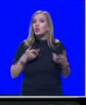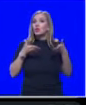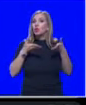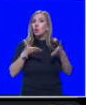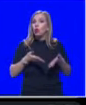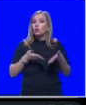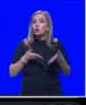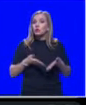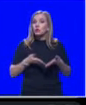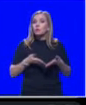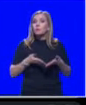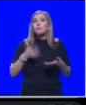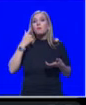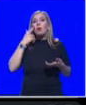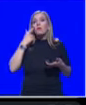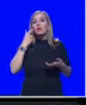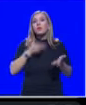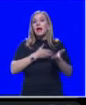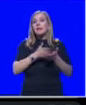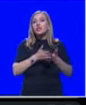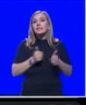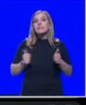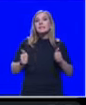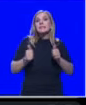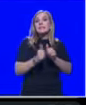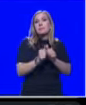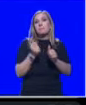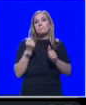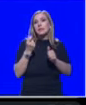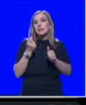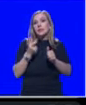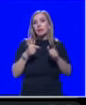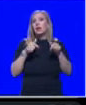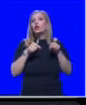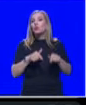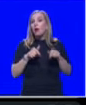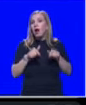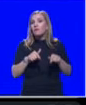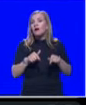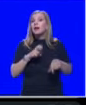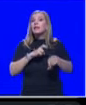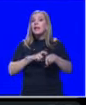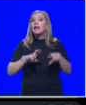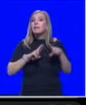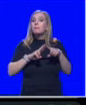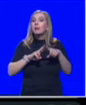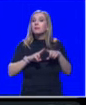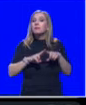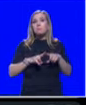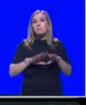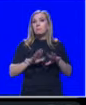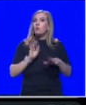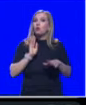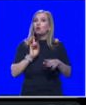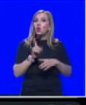този, да изпробвам вече формат с съпредседателите. Тогава Делян Пеевски много удачно